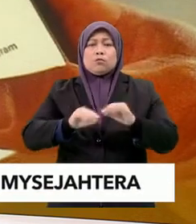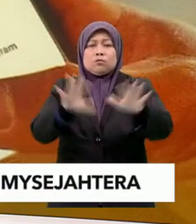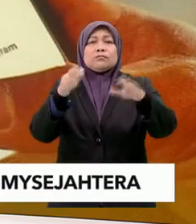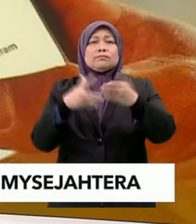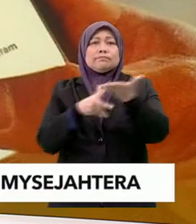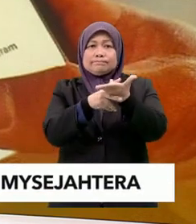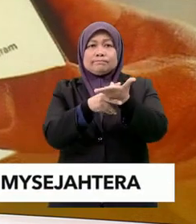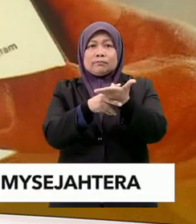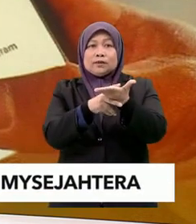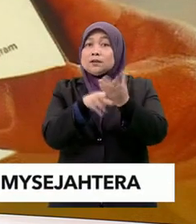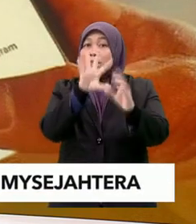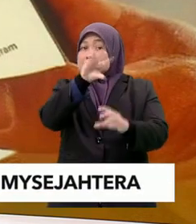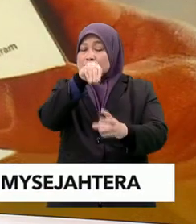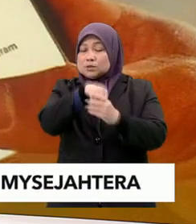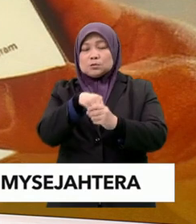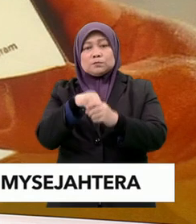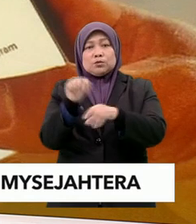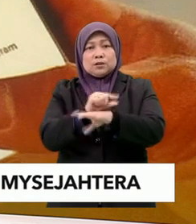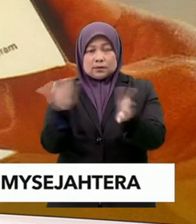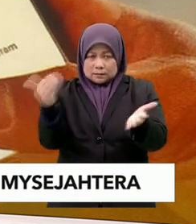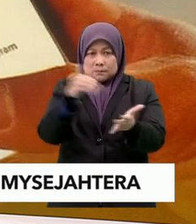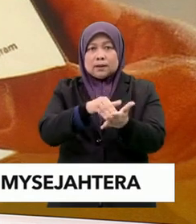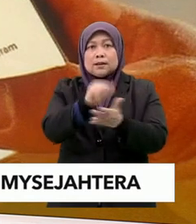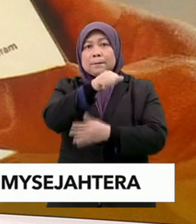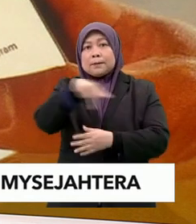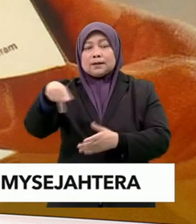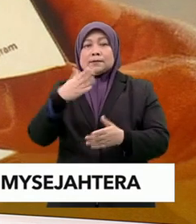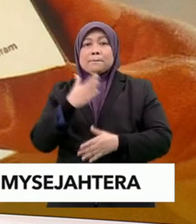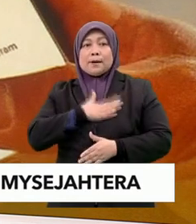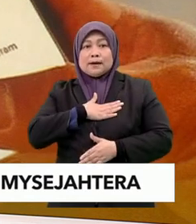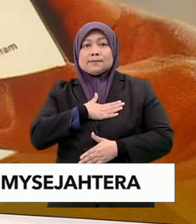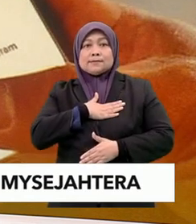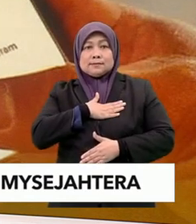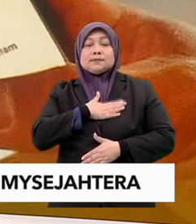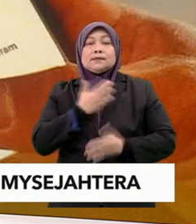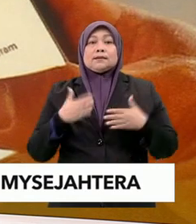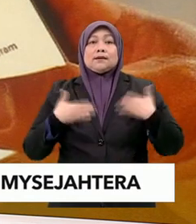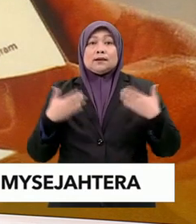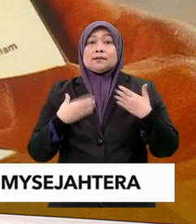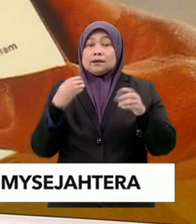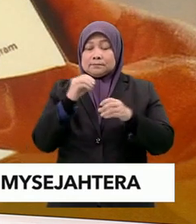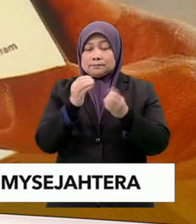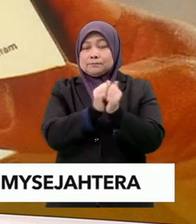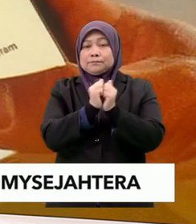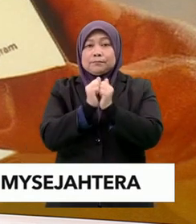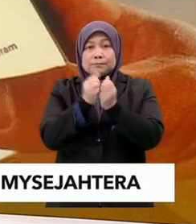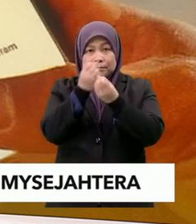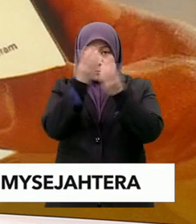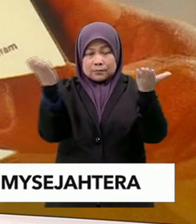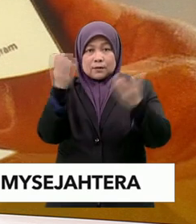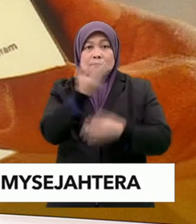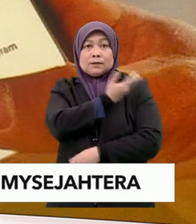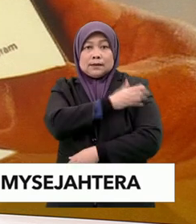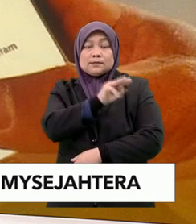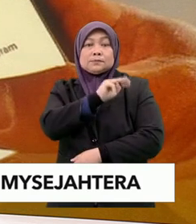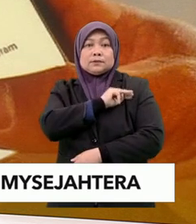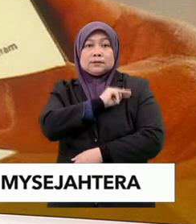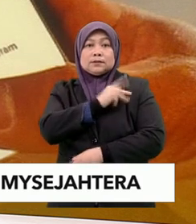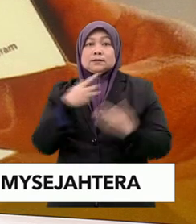covid-19 termasuk penggunaan semula aplikasi My Sejahtera dalam satu kenyataan bersama bekas menteri kesihatan Ki